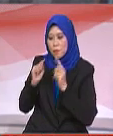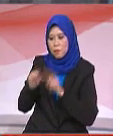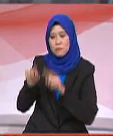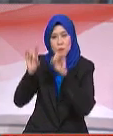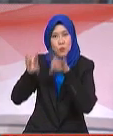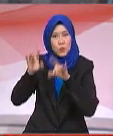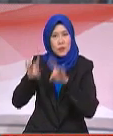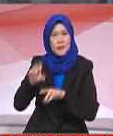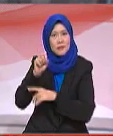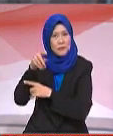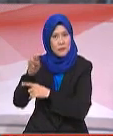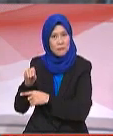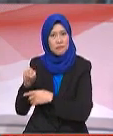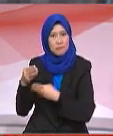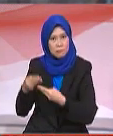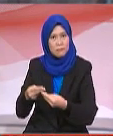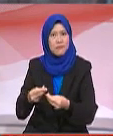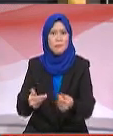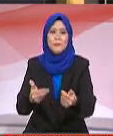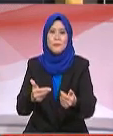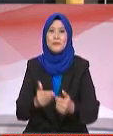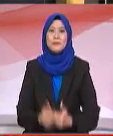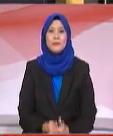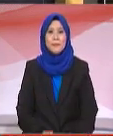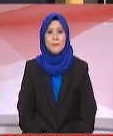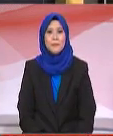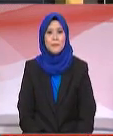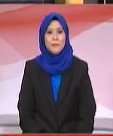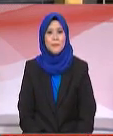dengan baik dan lancarlah, insyaAllah.